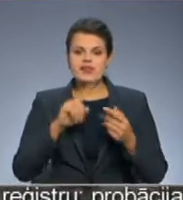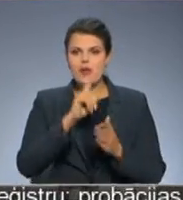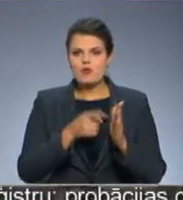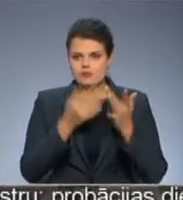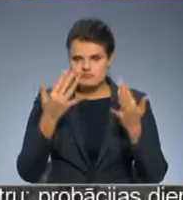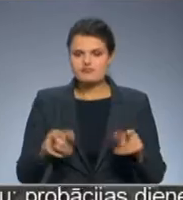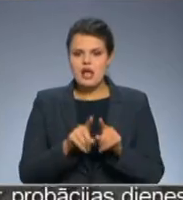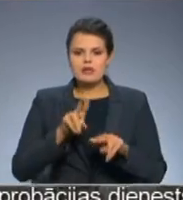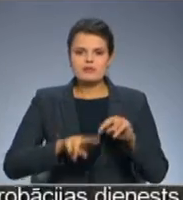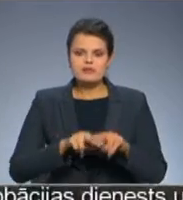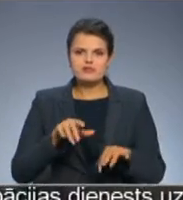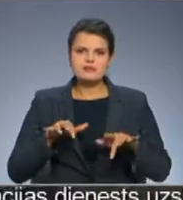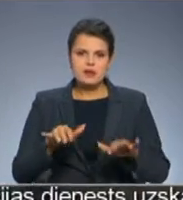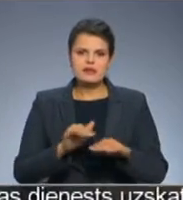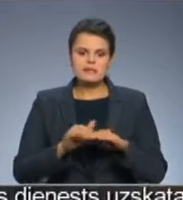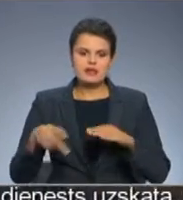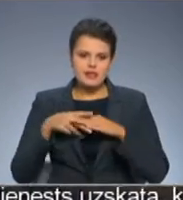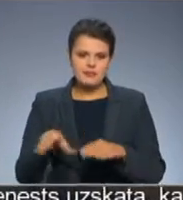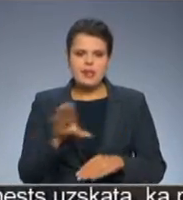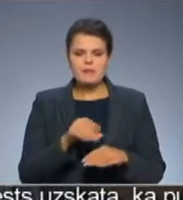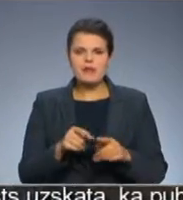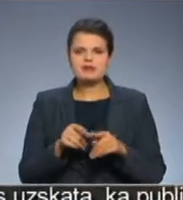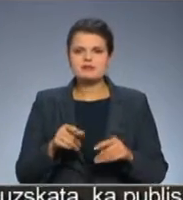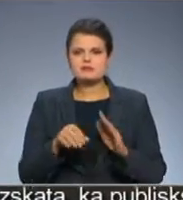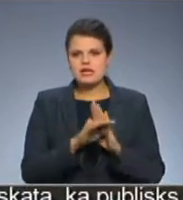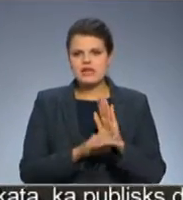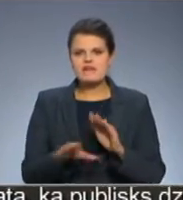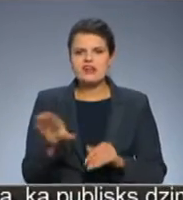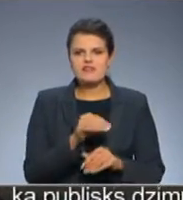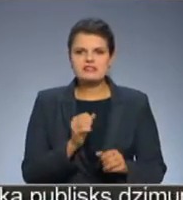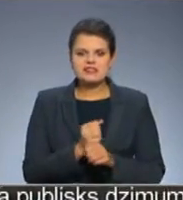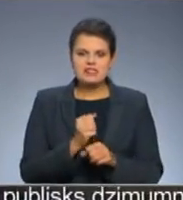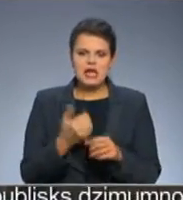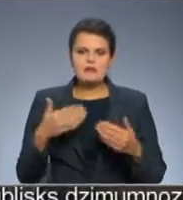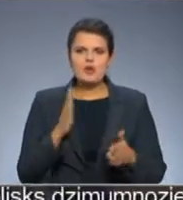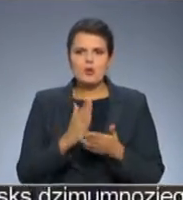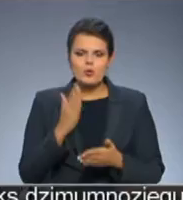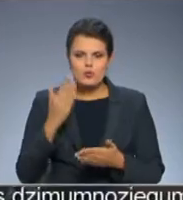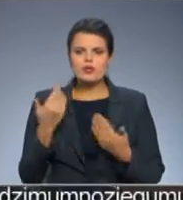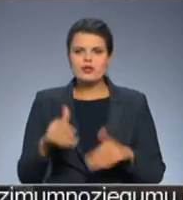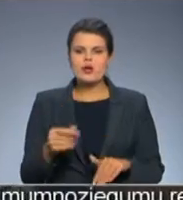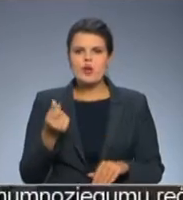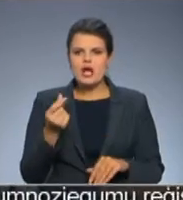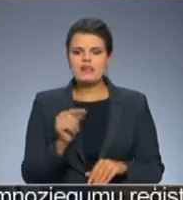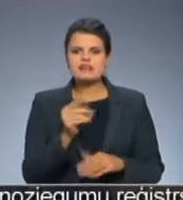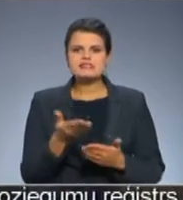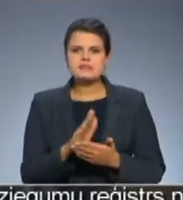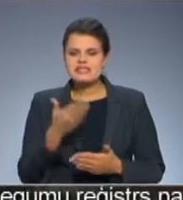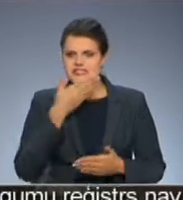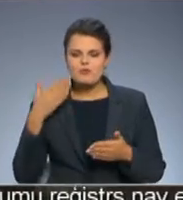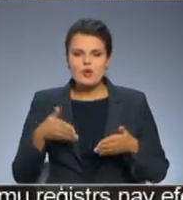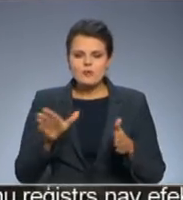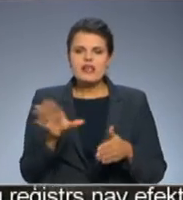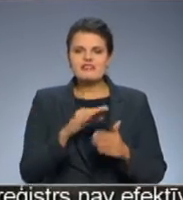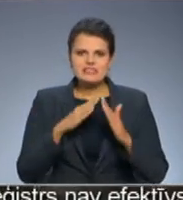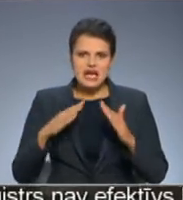arī būvniecība rīt pilnā sparā. Pēc grafika visi darbi notiekas, mums gandrīz jau ir pabeigts nulles cikls, siltumtrasi jau iet uz beigam.